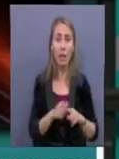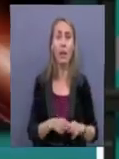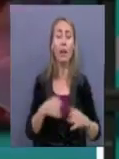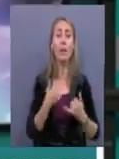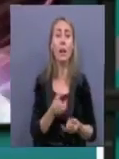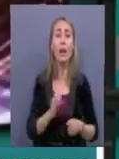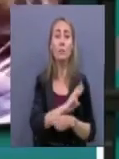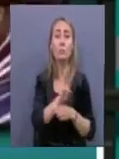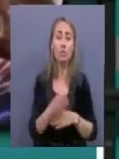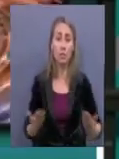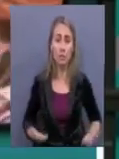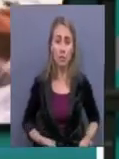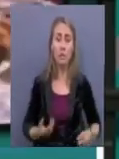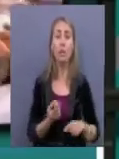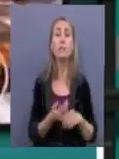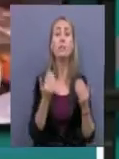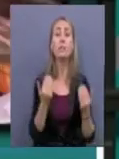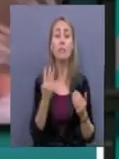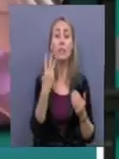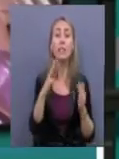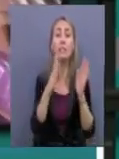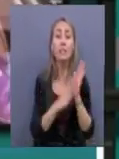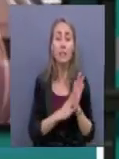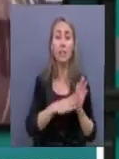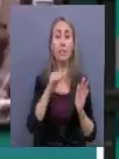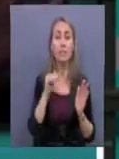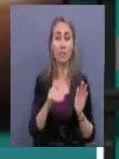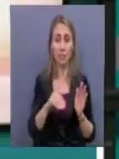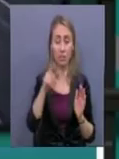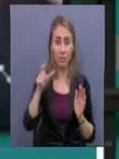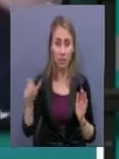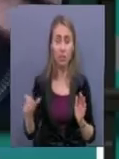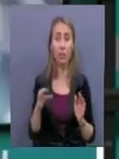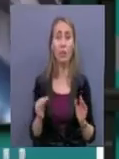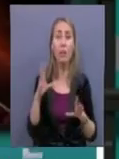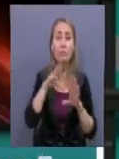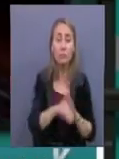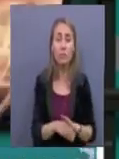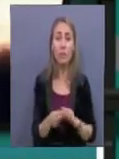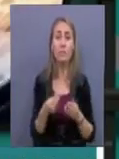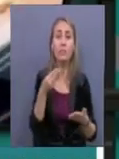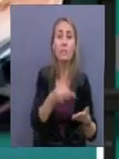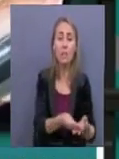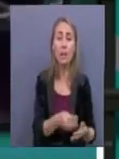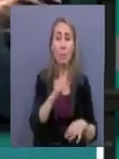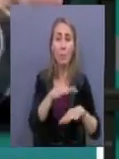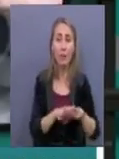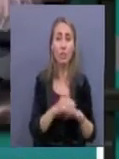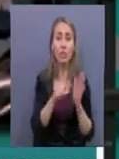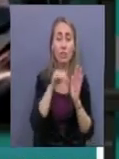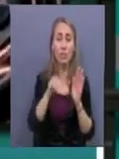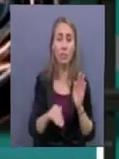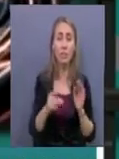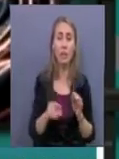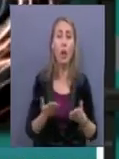тіркелсе, 6 мыңға жуық отбасы қоныс тойын тойлапты. Биыл алғаш рет әскери қызметшілерге мемлекет қаржысы есебінен жеңілдетілген несие ұсынылып отыр.